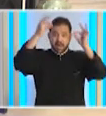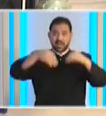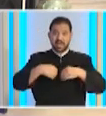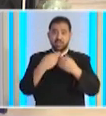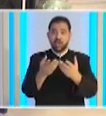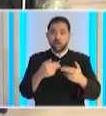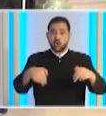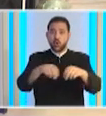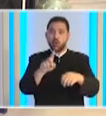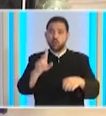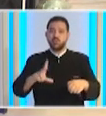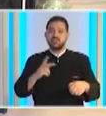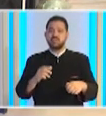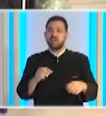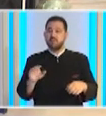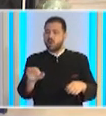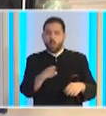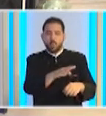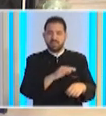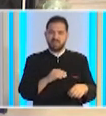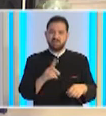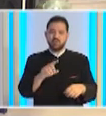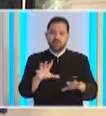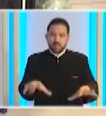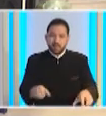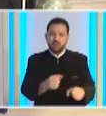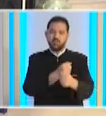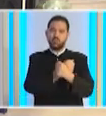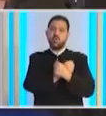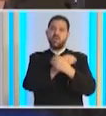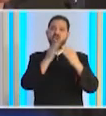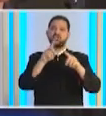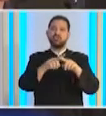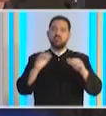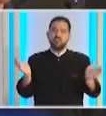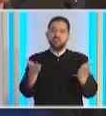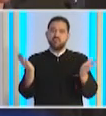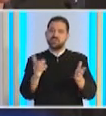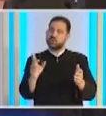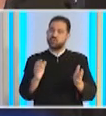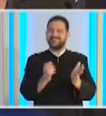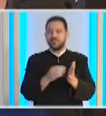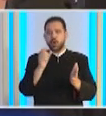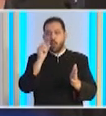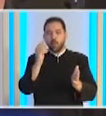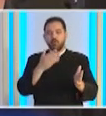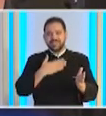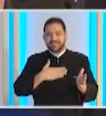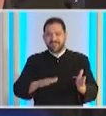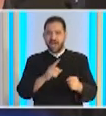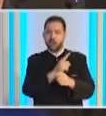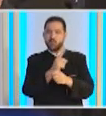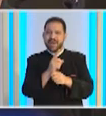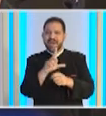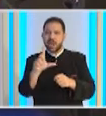întrucât noi nu suntem obiecte. Dumnezeu nu ne mântuiește împotriva voinței noastre. Deci este nevoie de acceptul omului, este nevoie de lucrarea